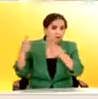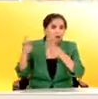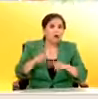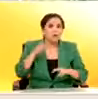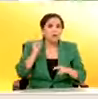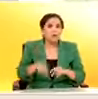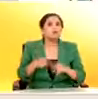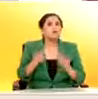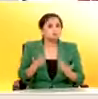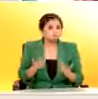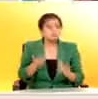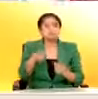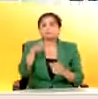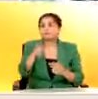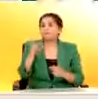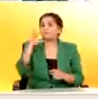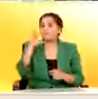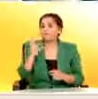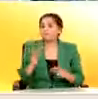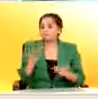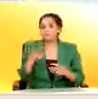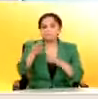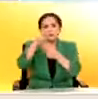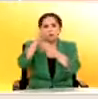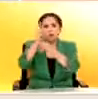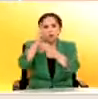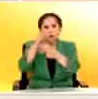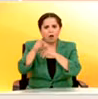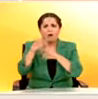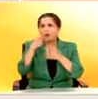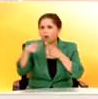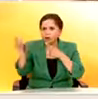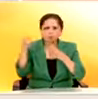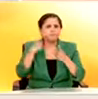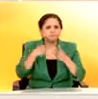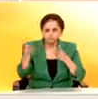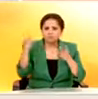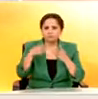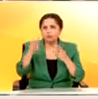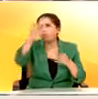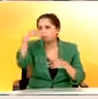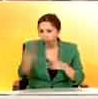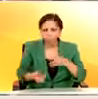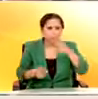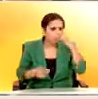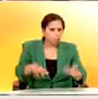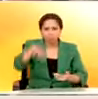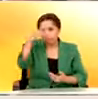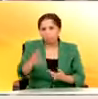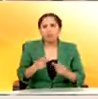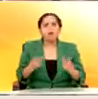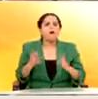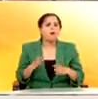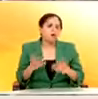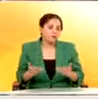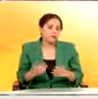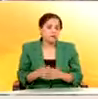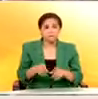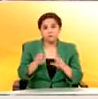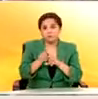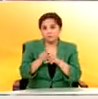था। इसलिए ड्रोन भी एक के बाद एक गिरे जा रहे थे। साथियों,